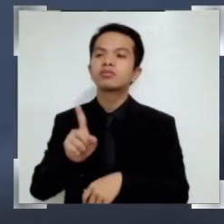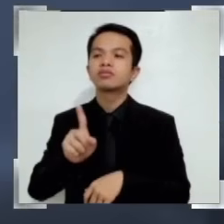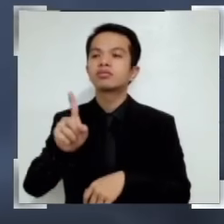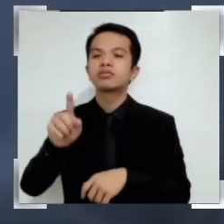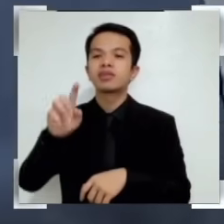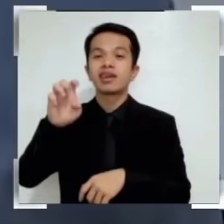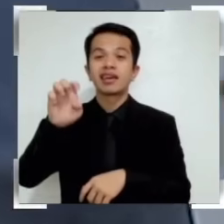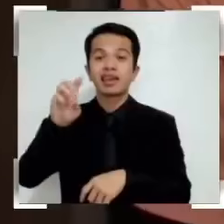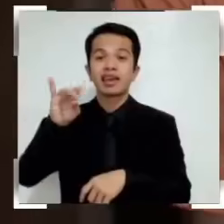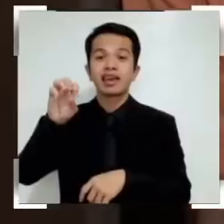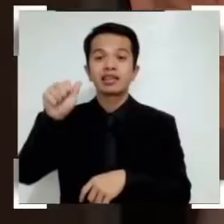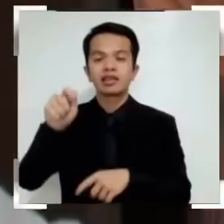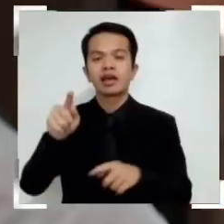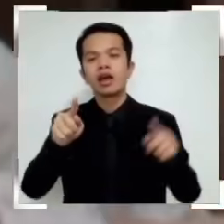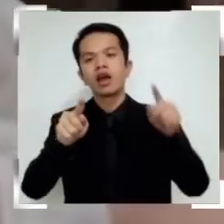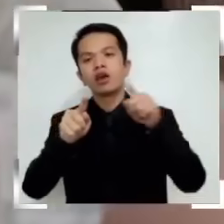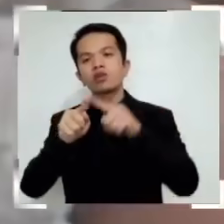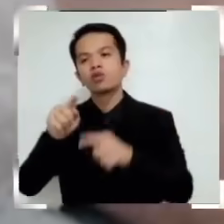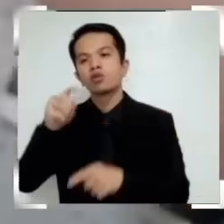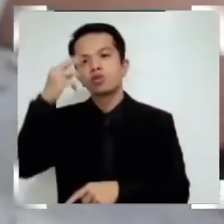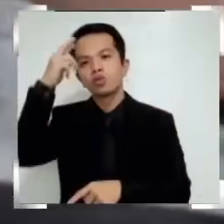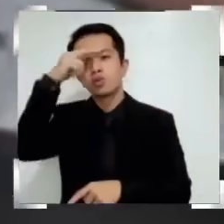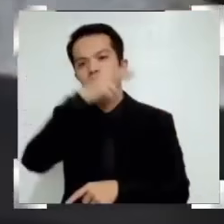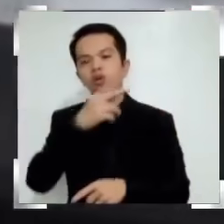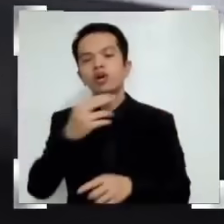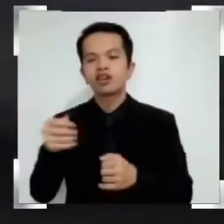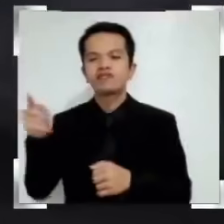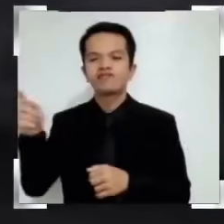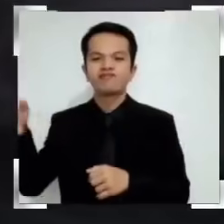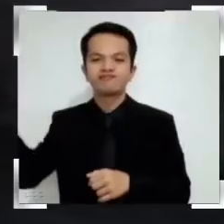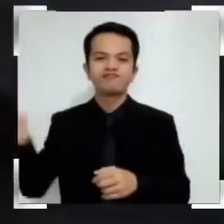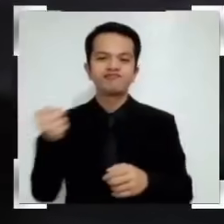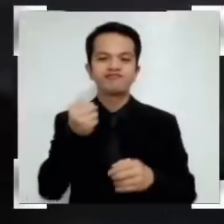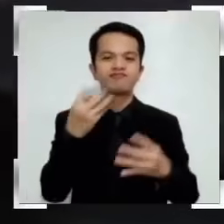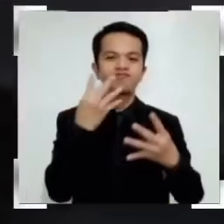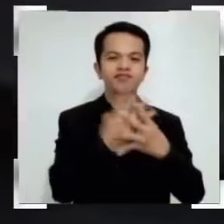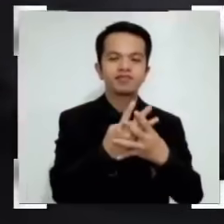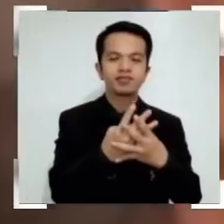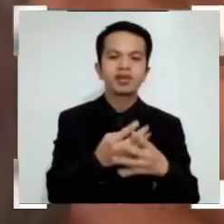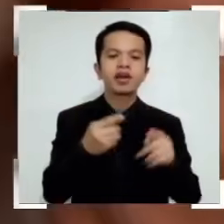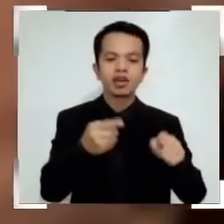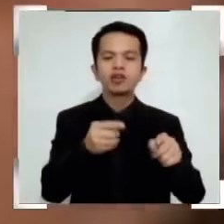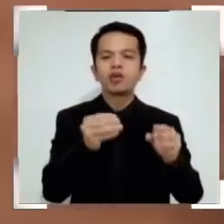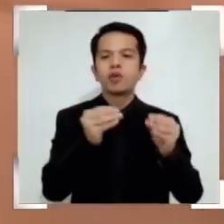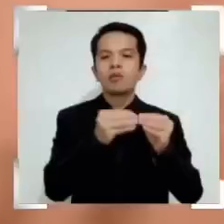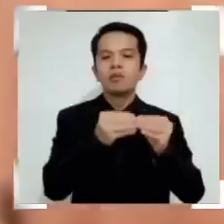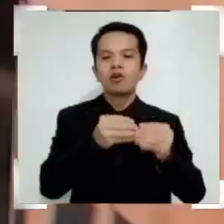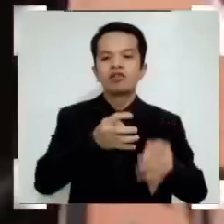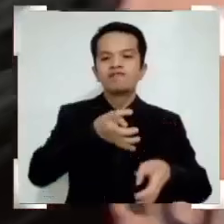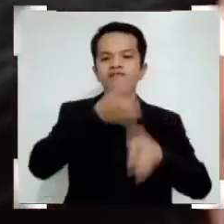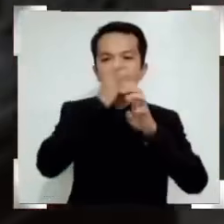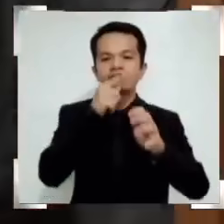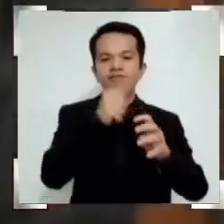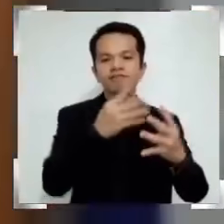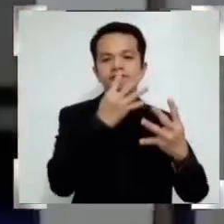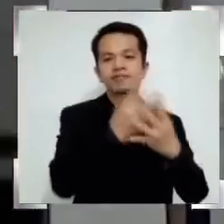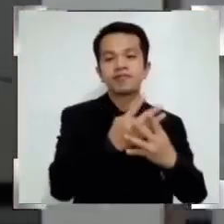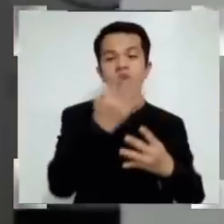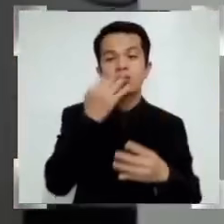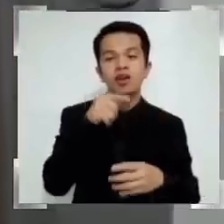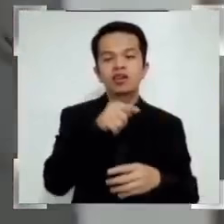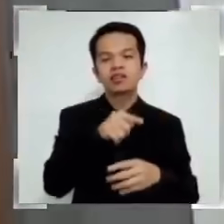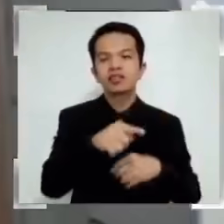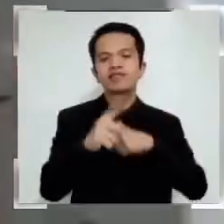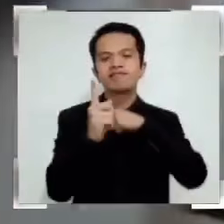Rizal. Balik Bilibid na si Cataroja na sa maximum security compound nakakulong dahil sa paglabag sa anti-fencing law at